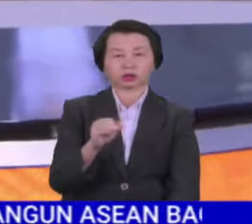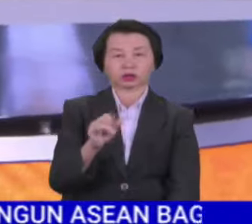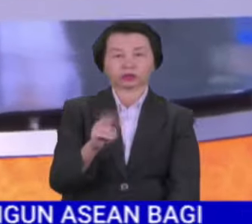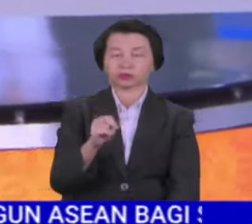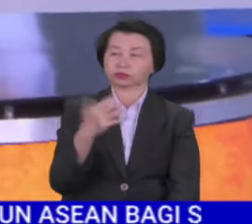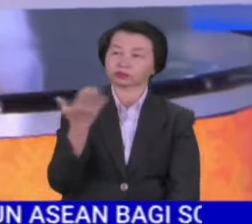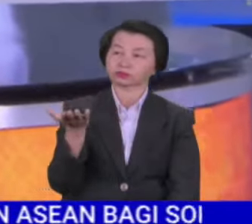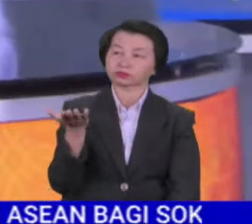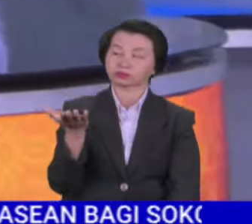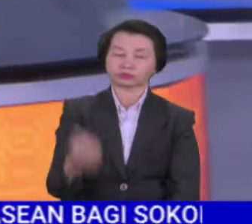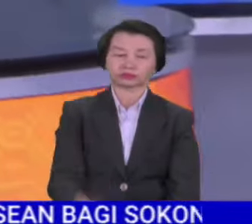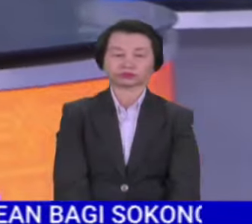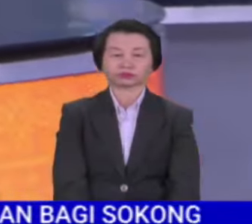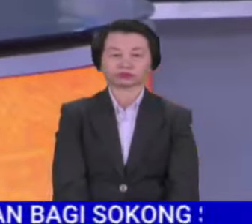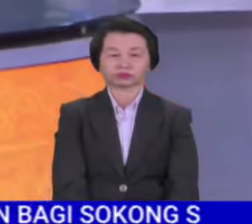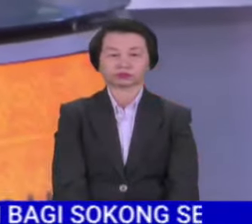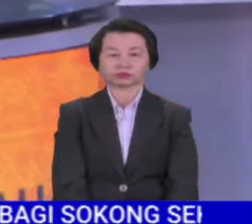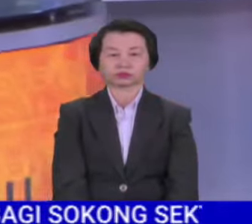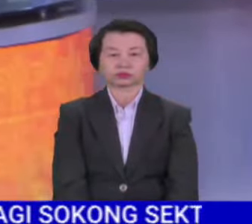headwind